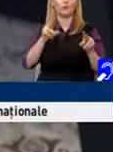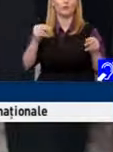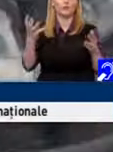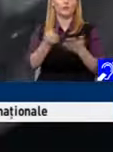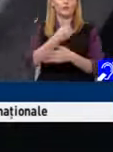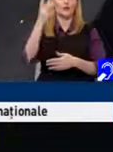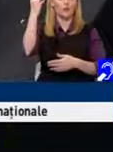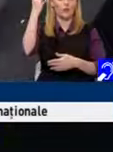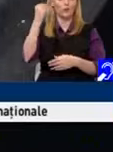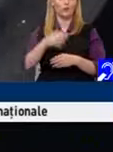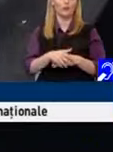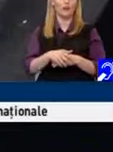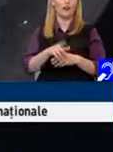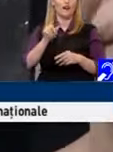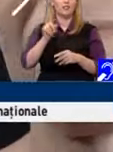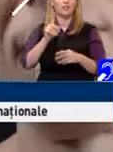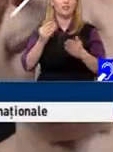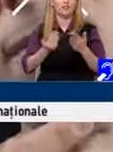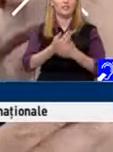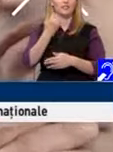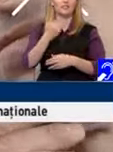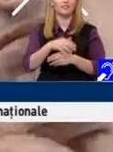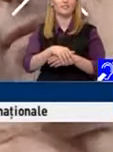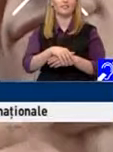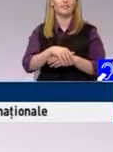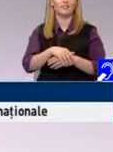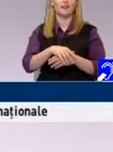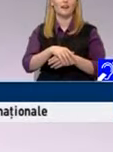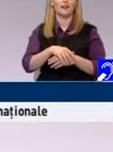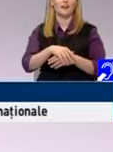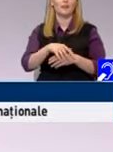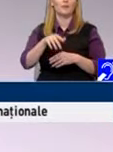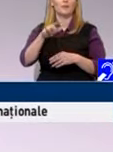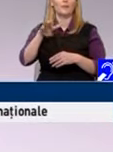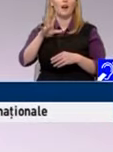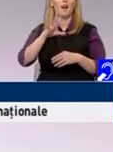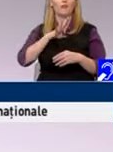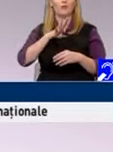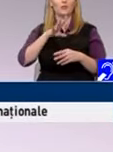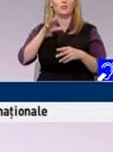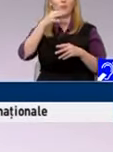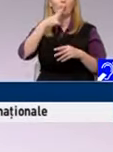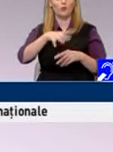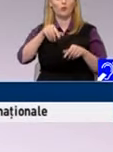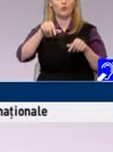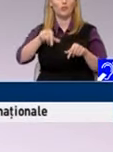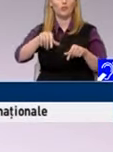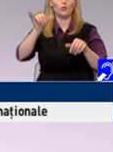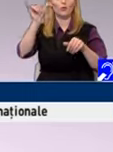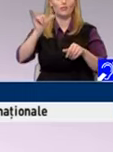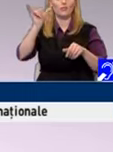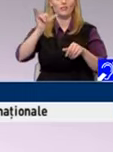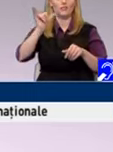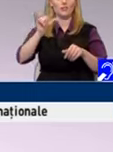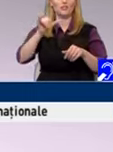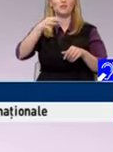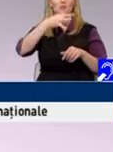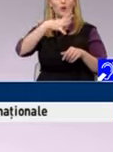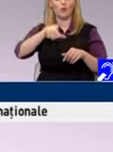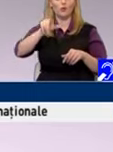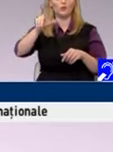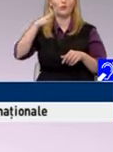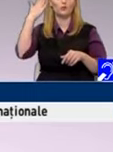Republica Moldova. O combinație inovativă de substanțe elaborată de Universitatea de Stat de la Chișinău a fost apreciată cu o medalie de către Universitatea Ștefan cel Mare